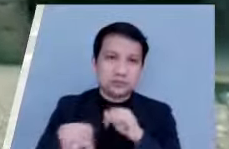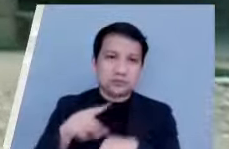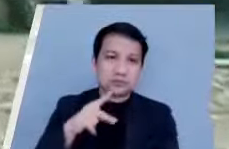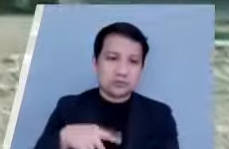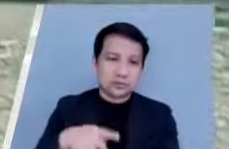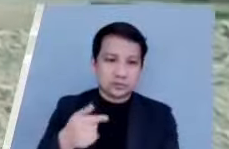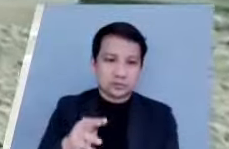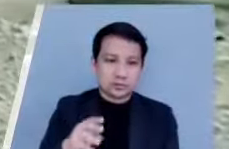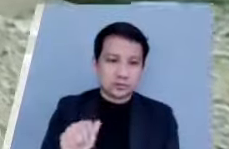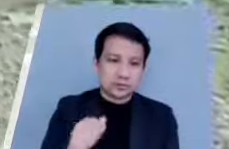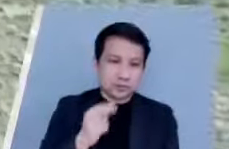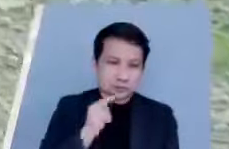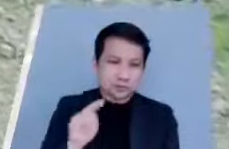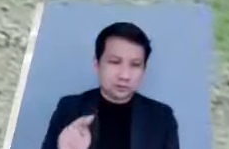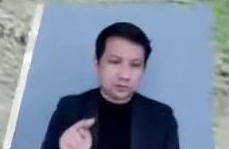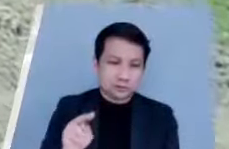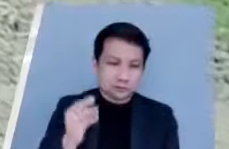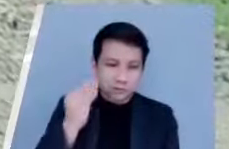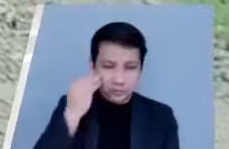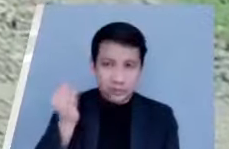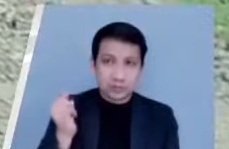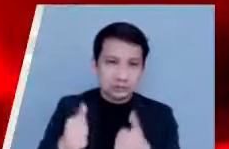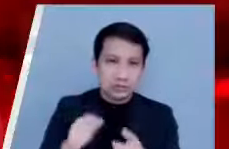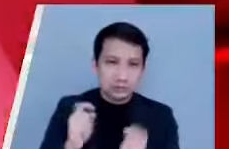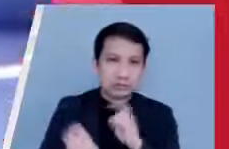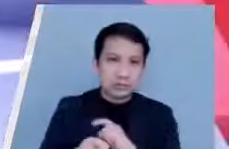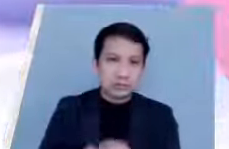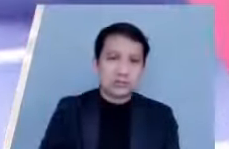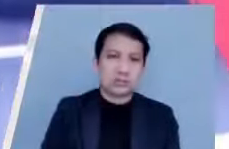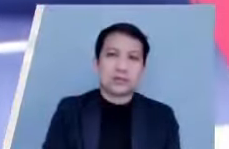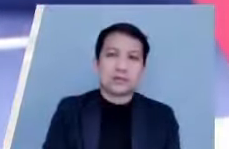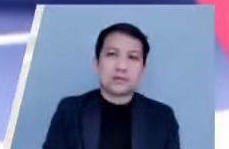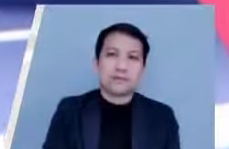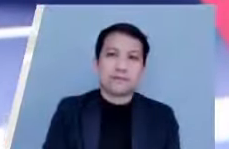Integrated News, ako si Martin Avier, changing the game!